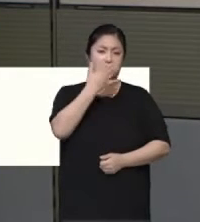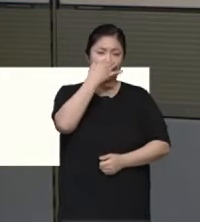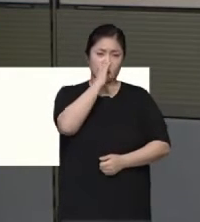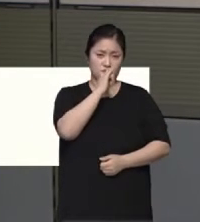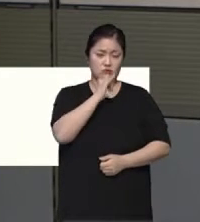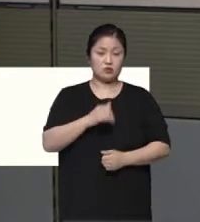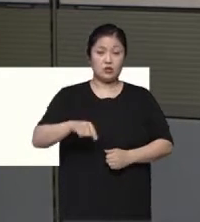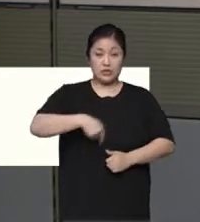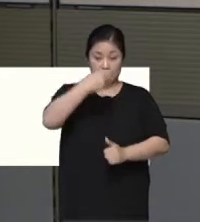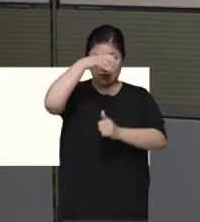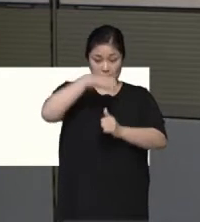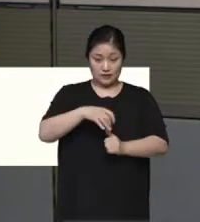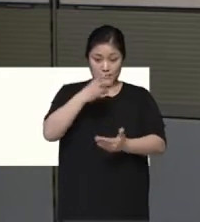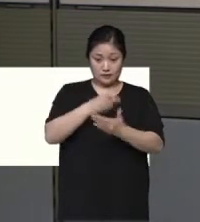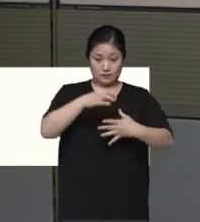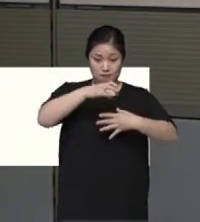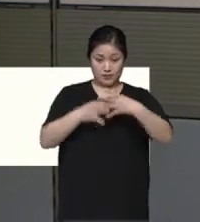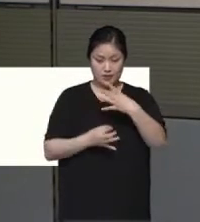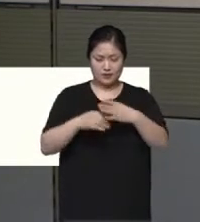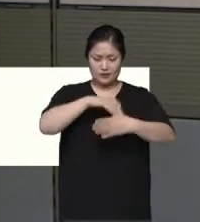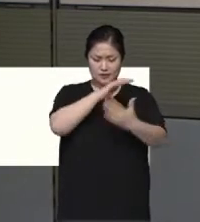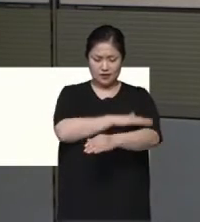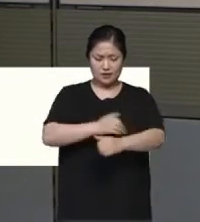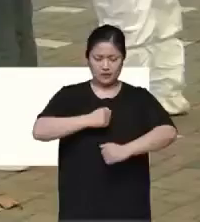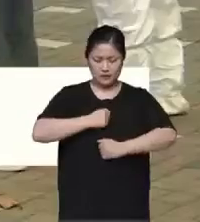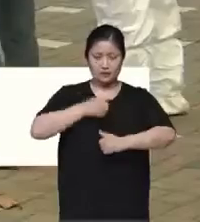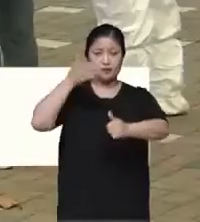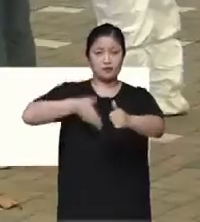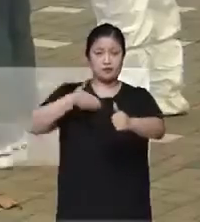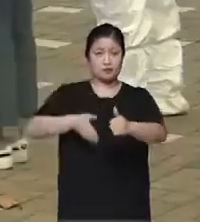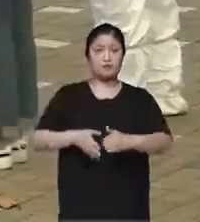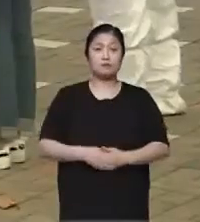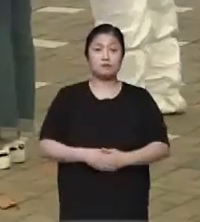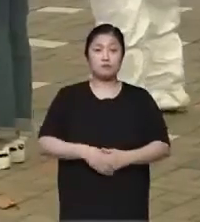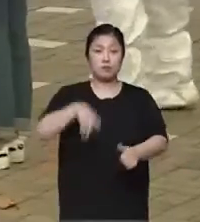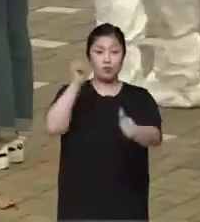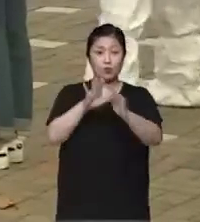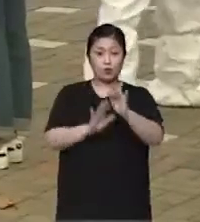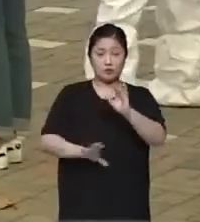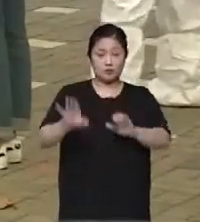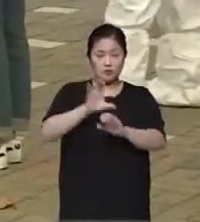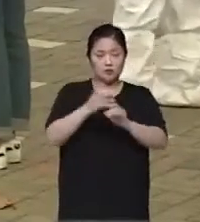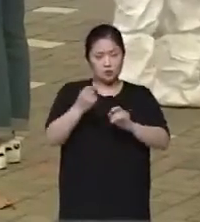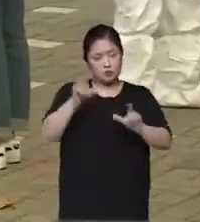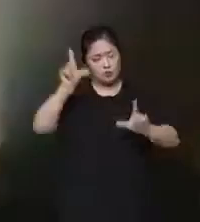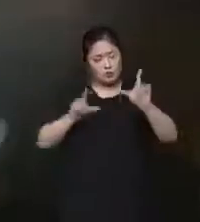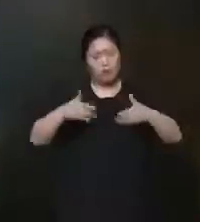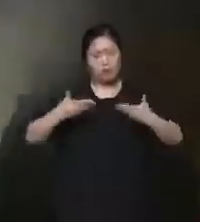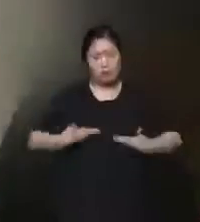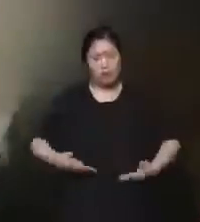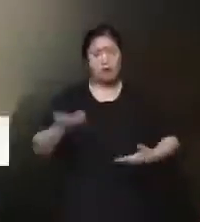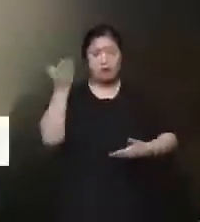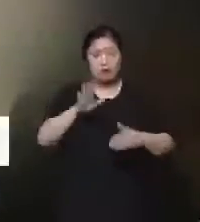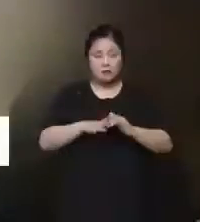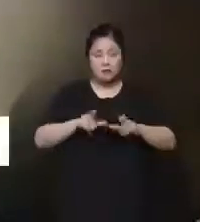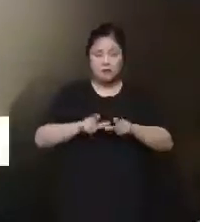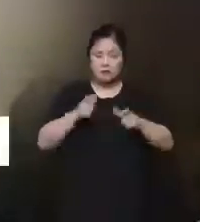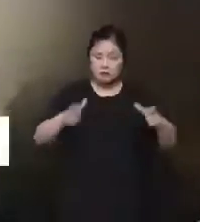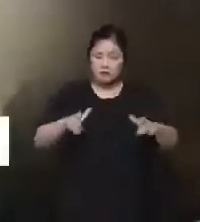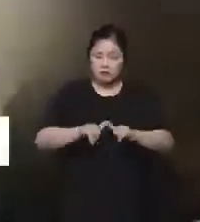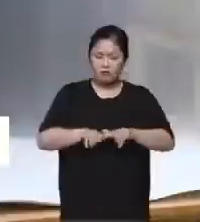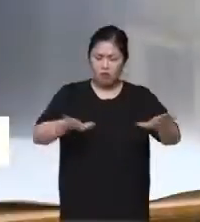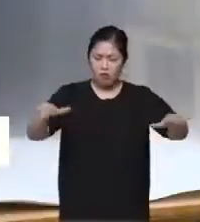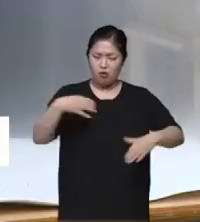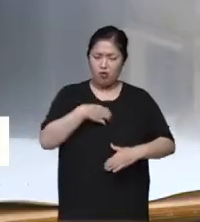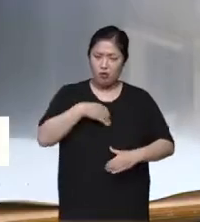있습니다. 자가격리자 수칙을 잘 지켜주시고. 확진자 수가 주춤해졌지만 여전히 지역사회 확산의 우려가 큰